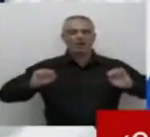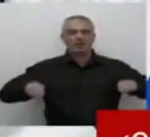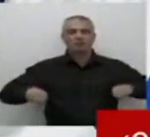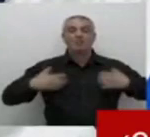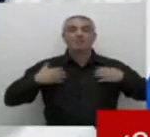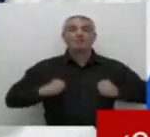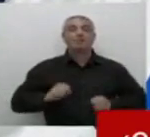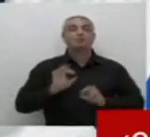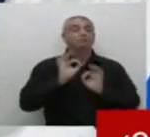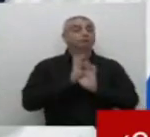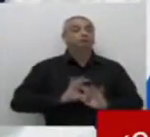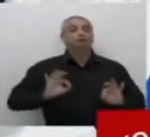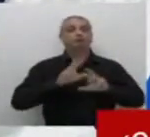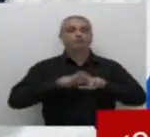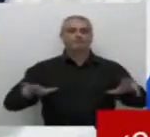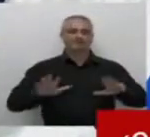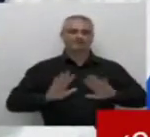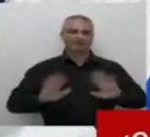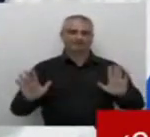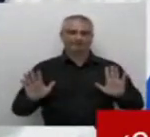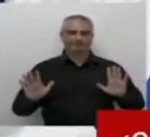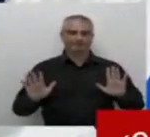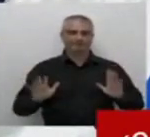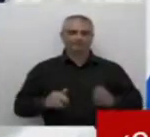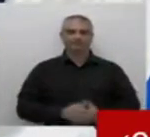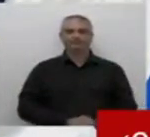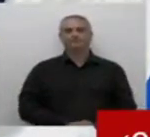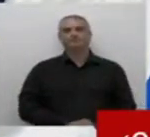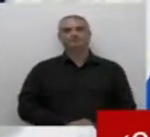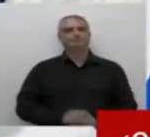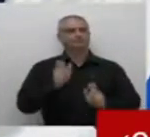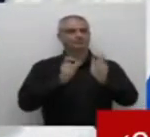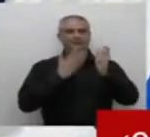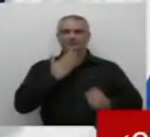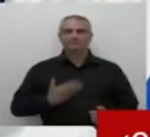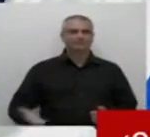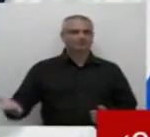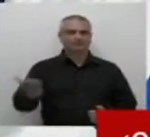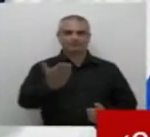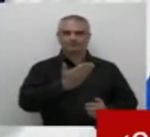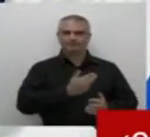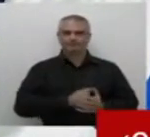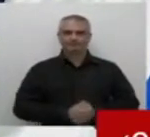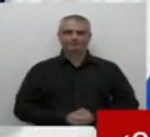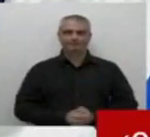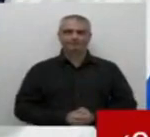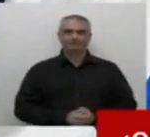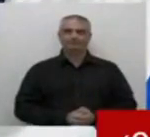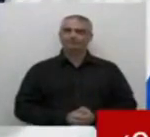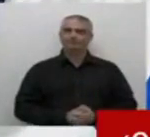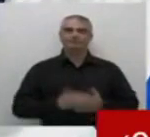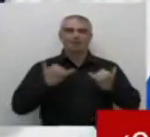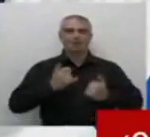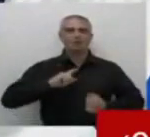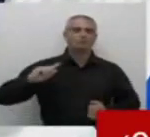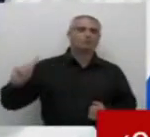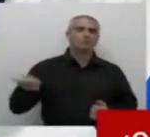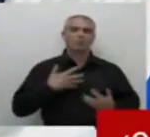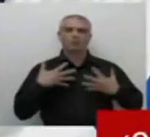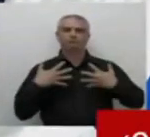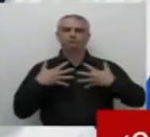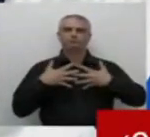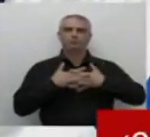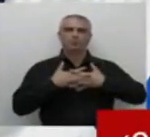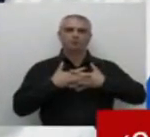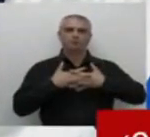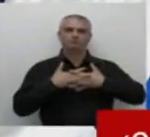التنازل عن السيطره الامنيه الكامله في اي ظرف من الظروف مواطنو اسرائيل اليوم